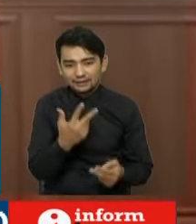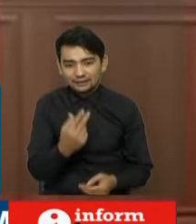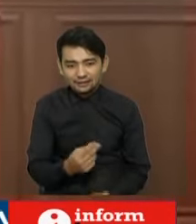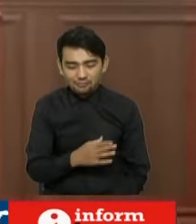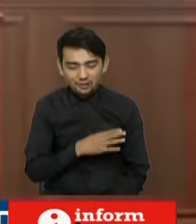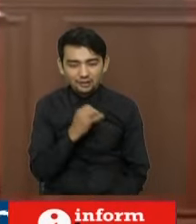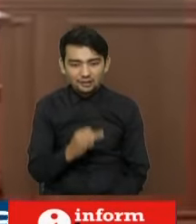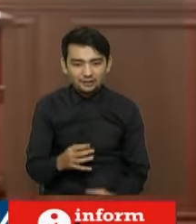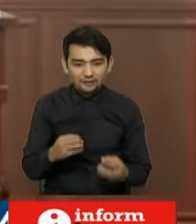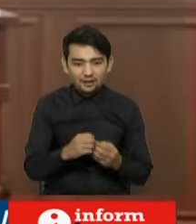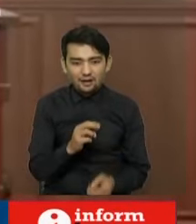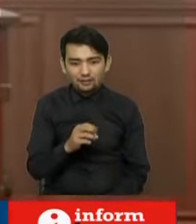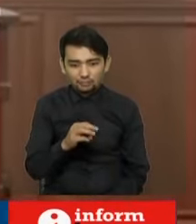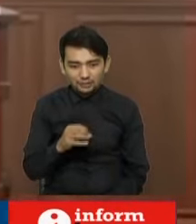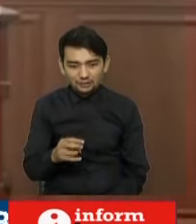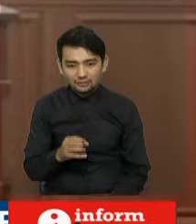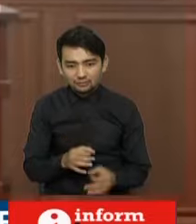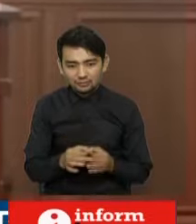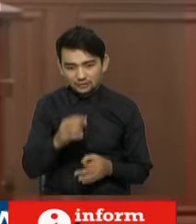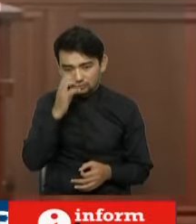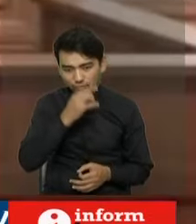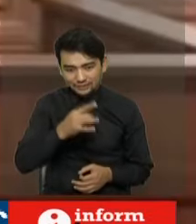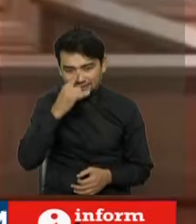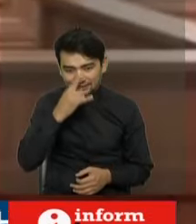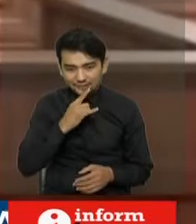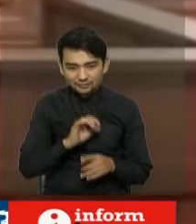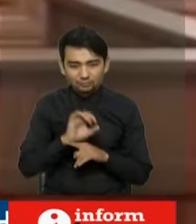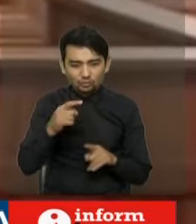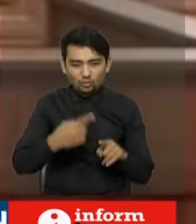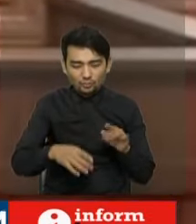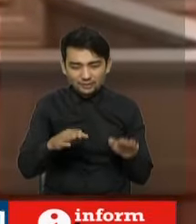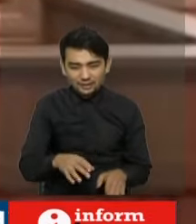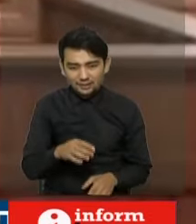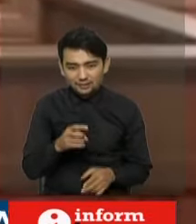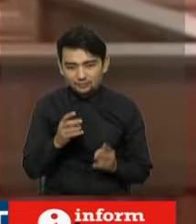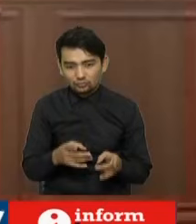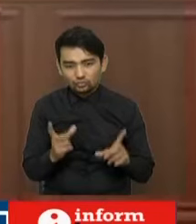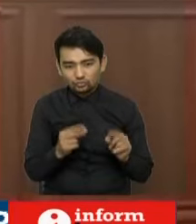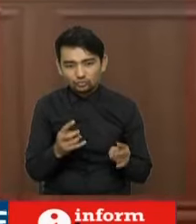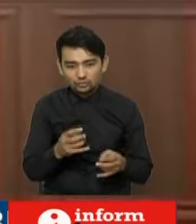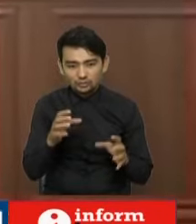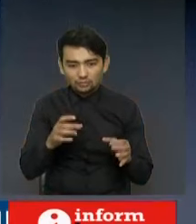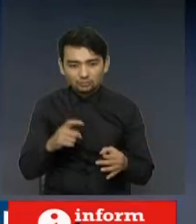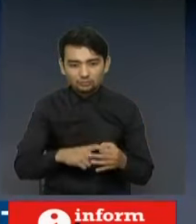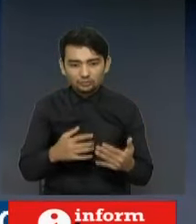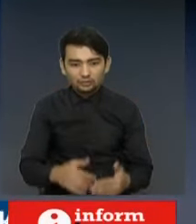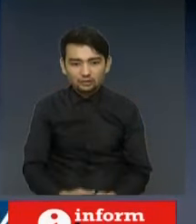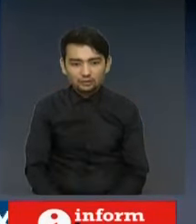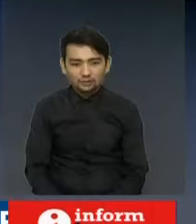с административным выдворением за пределы Республики Казахстан. Постановление в законную силу не вступило.